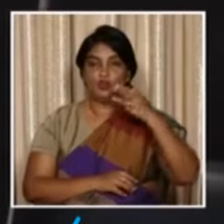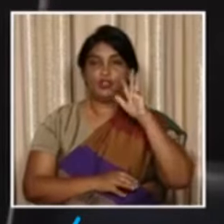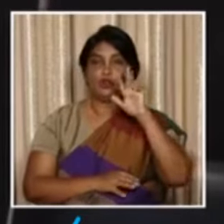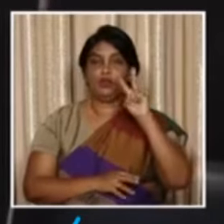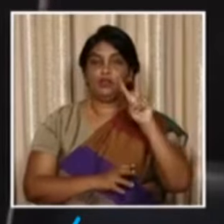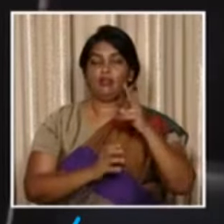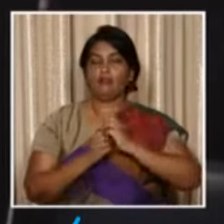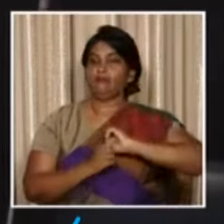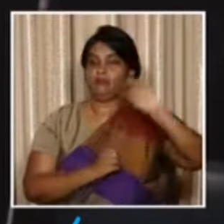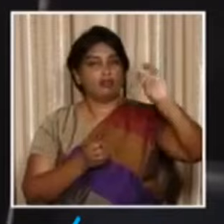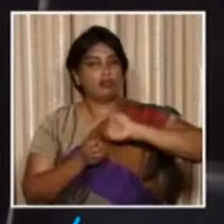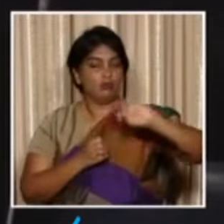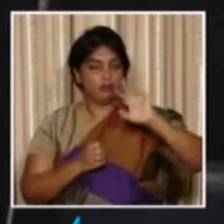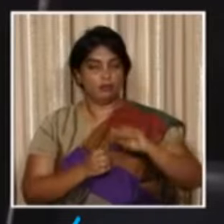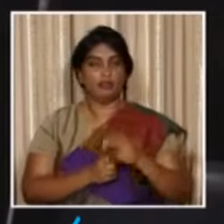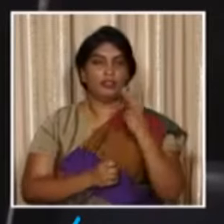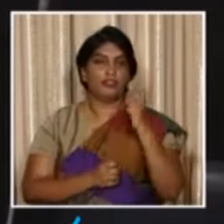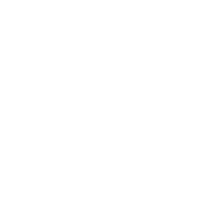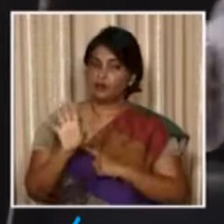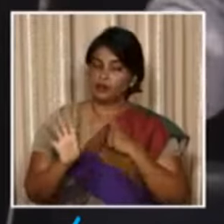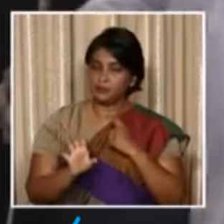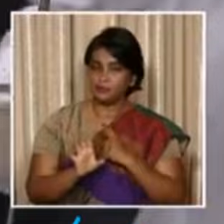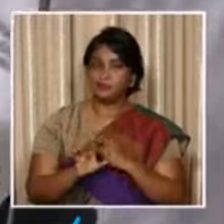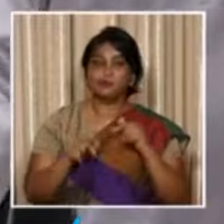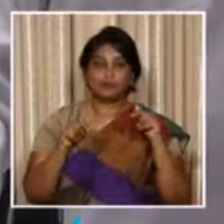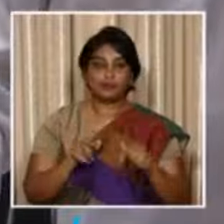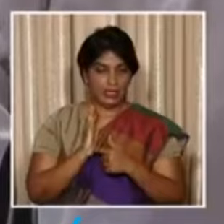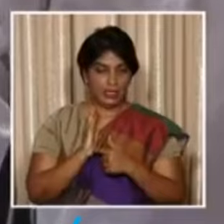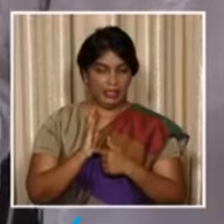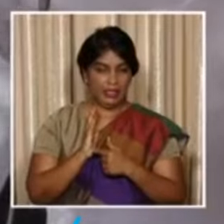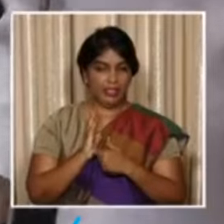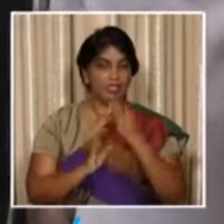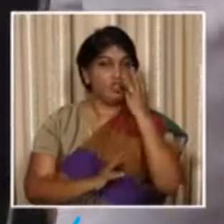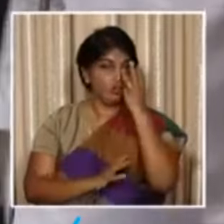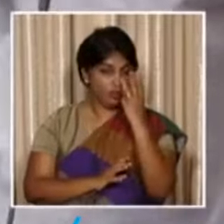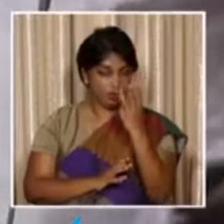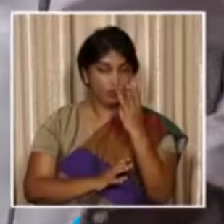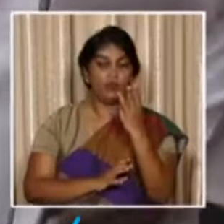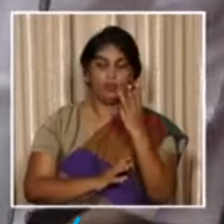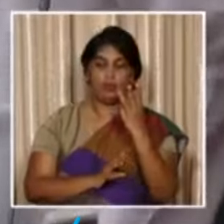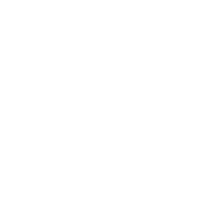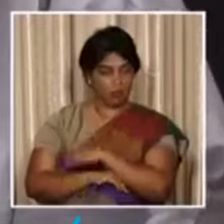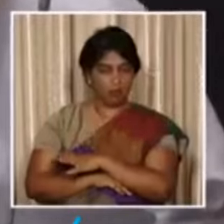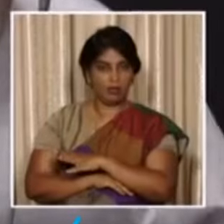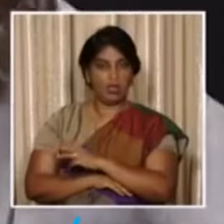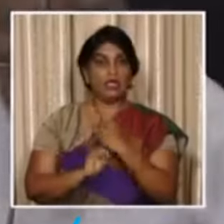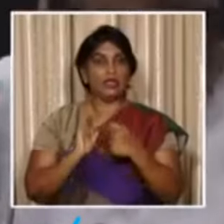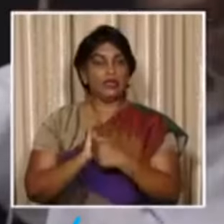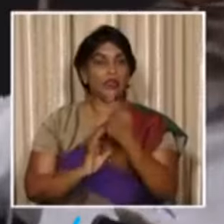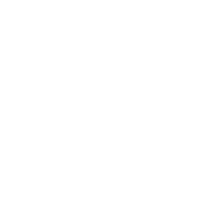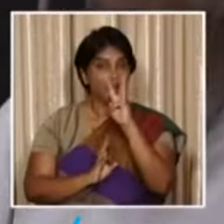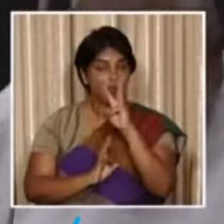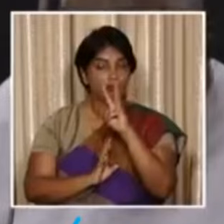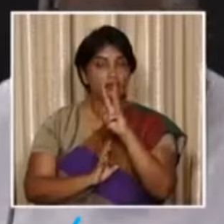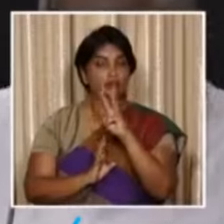13392 එළියට ගිහිල්ලා තියෙනවා භාණ්ඩාගාරේ 2023 අවුරුද්දේ. දැන් ට්‍රිලියන 3ක් ඇතුළට ඇවිල්ලා ට්‍රිලියන